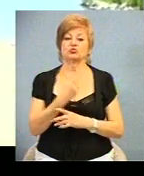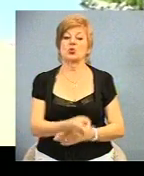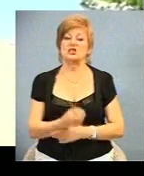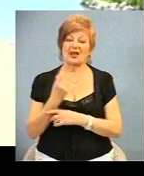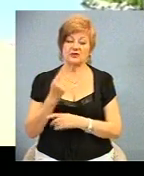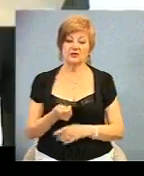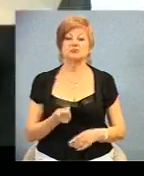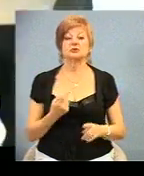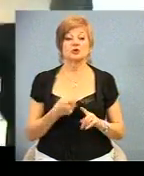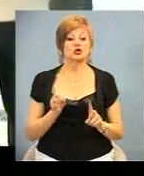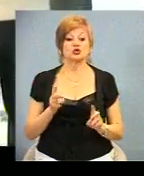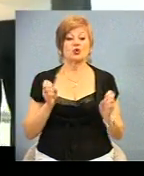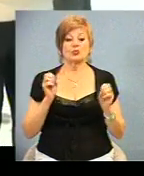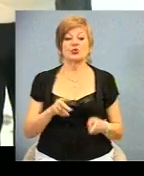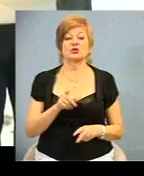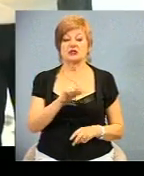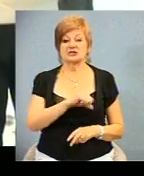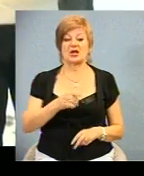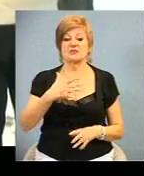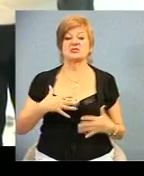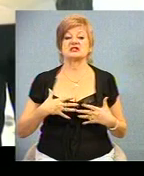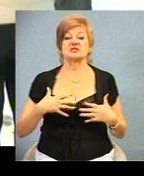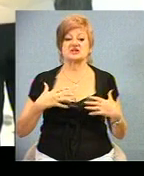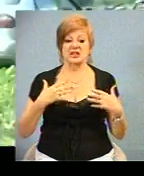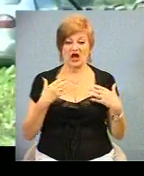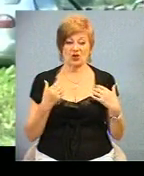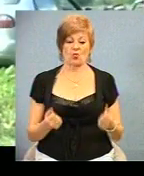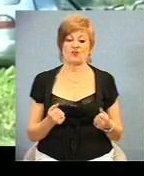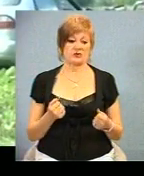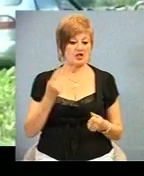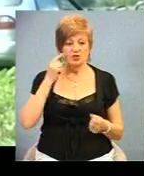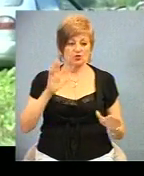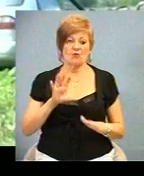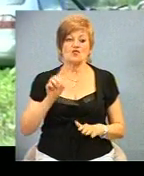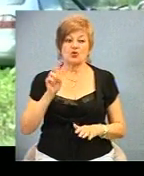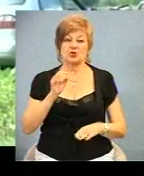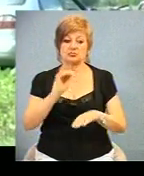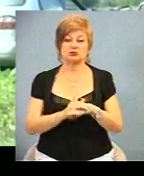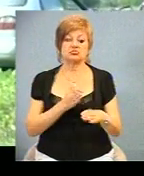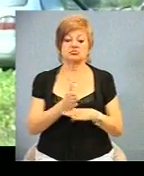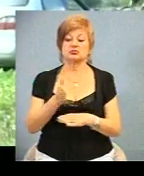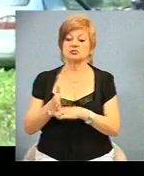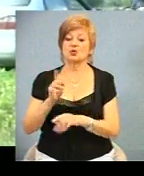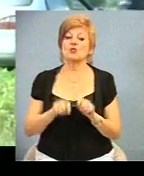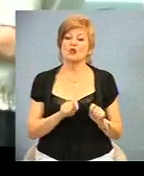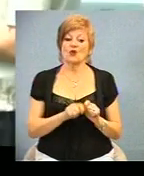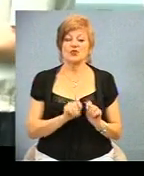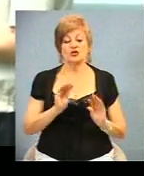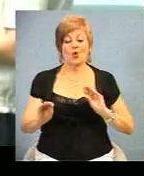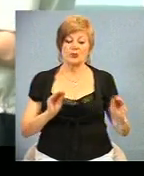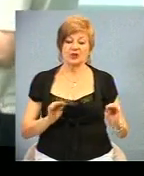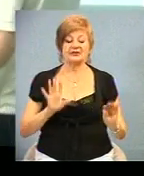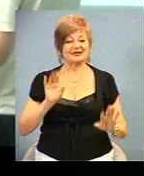оповіщення щодо правил безпеки, люди ризикують здоров'ям та життям. Заскочили за цим і жителів Вільнянського району під час рейду місцевими пляжами, як обладнаними,